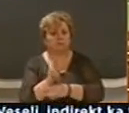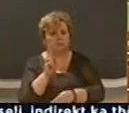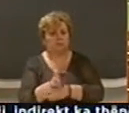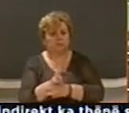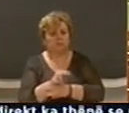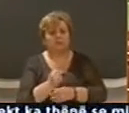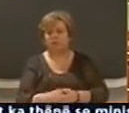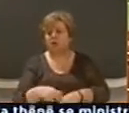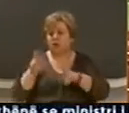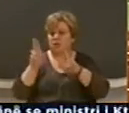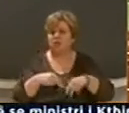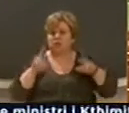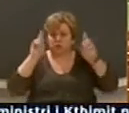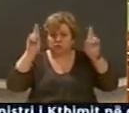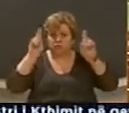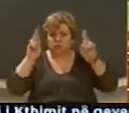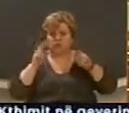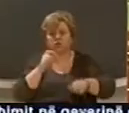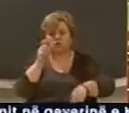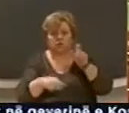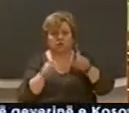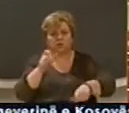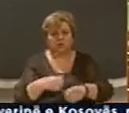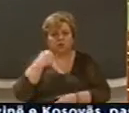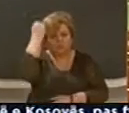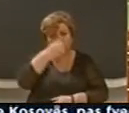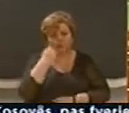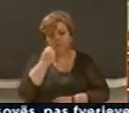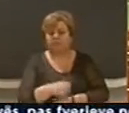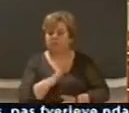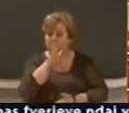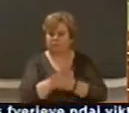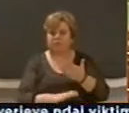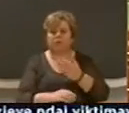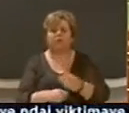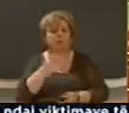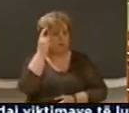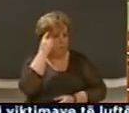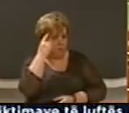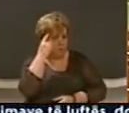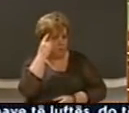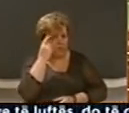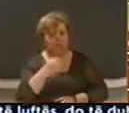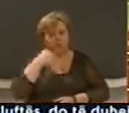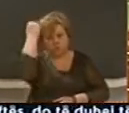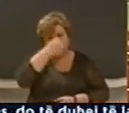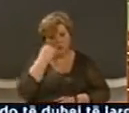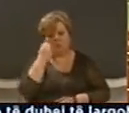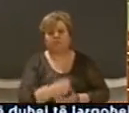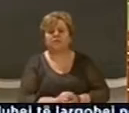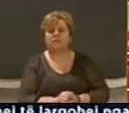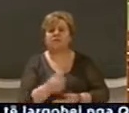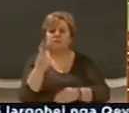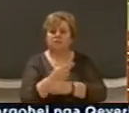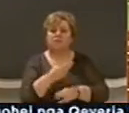për ta kthyer shpresën e qytetarëve të Republikës së Kosovës, që të fillojmë të mendojmë se edhe Kosova është vend